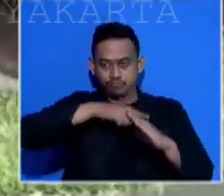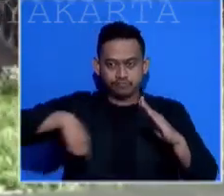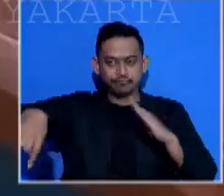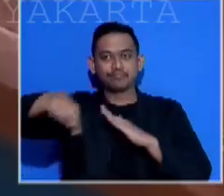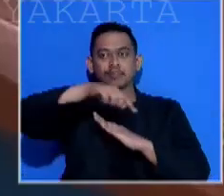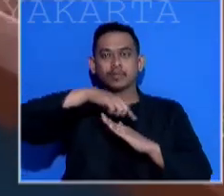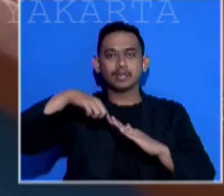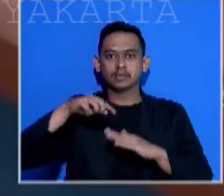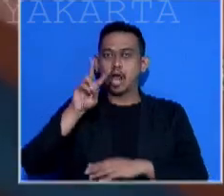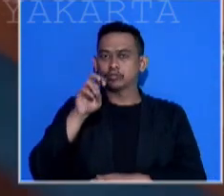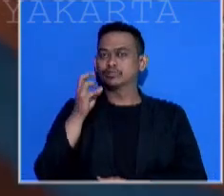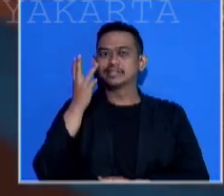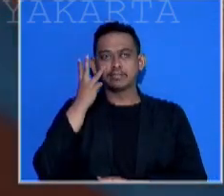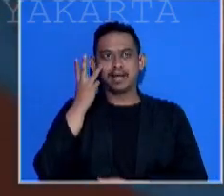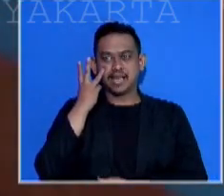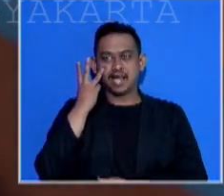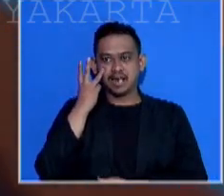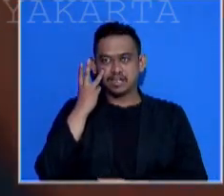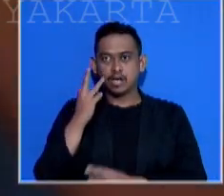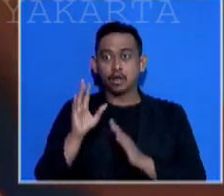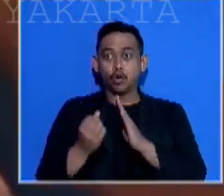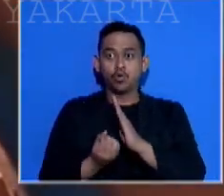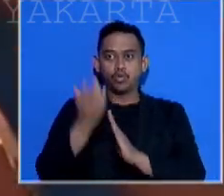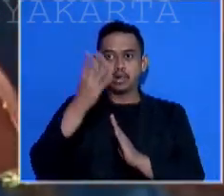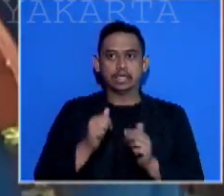merapi erupsi demikianam t yyakarta melaporkan